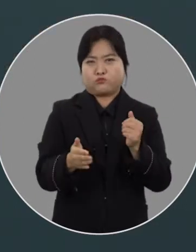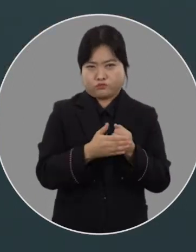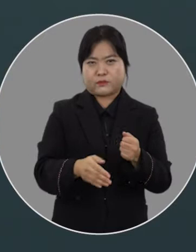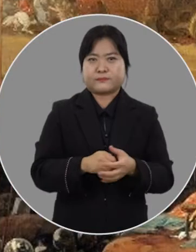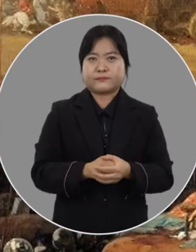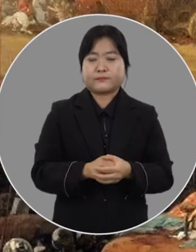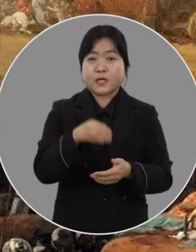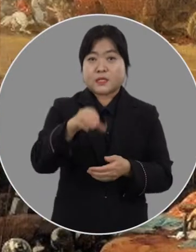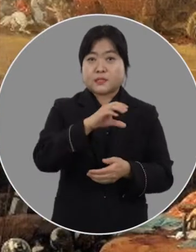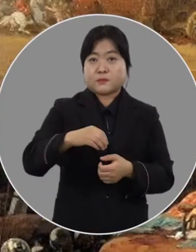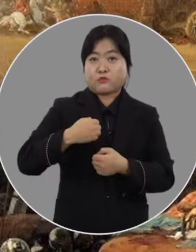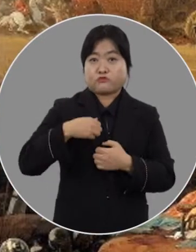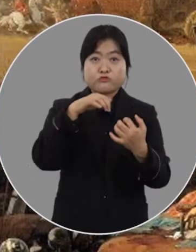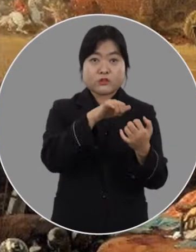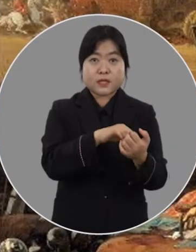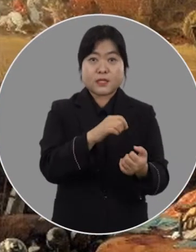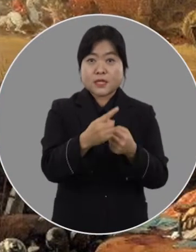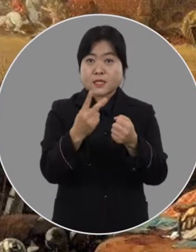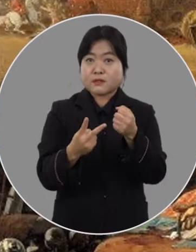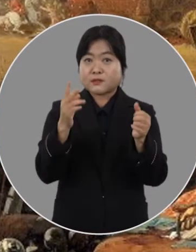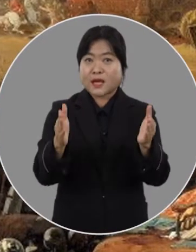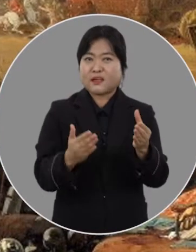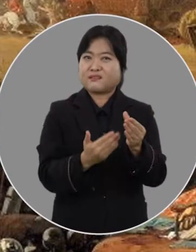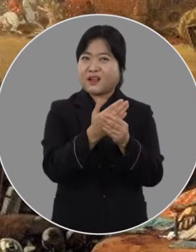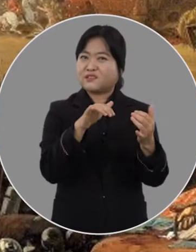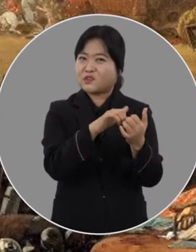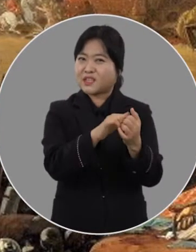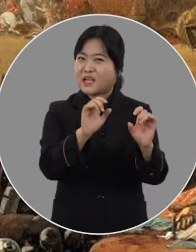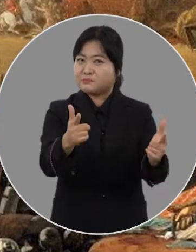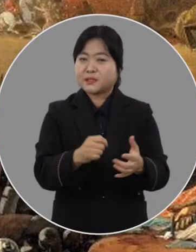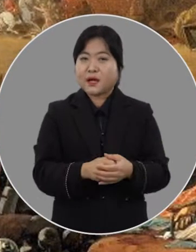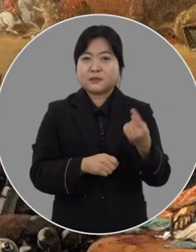그러한데요. 십자군 전쟁은 1, 2년 사이에 일어난 전쟁이 아니었습니다.